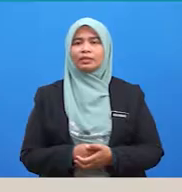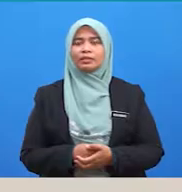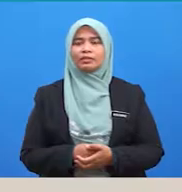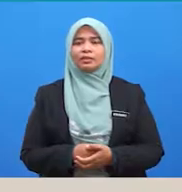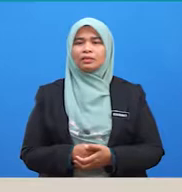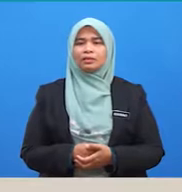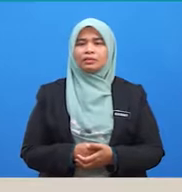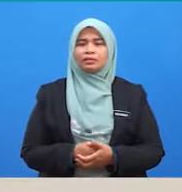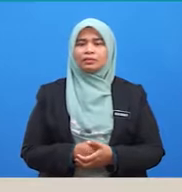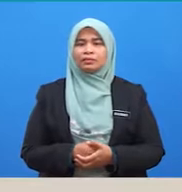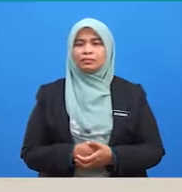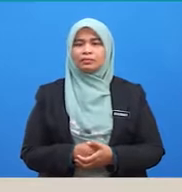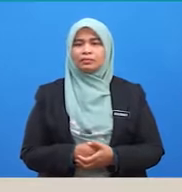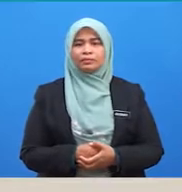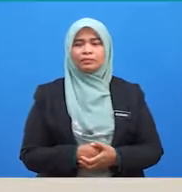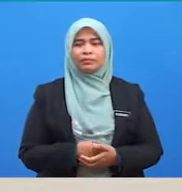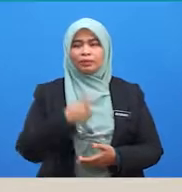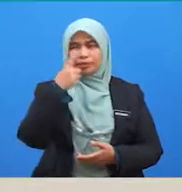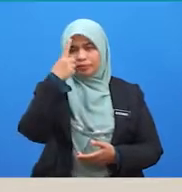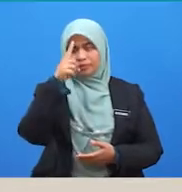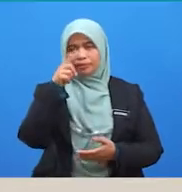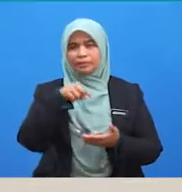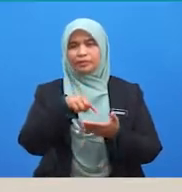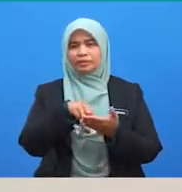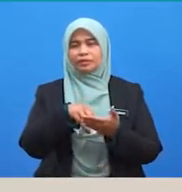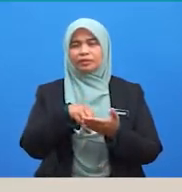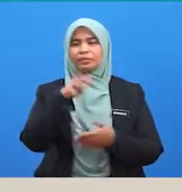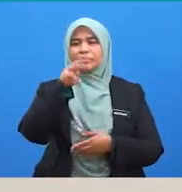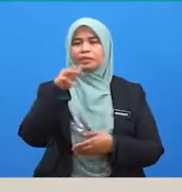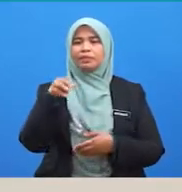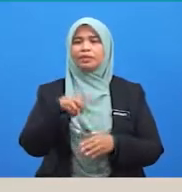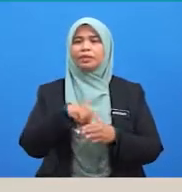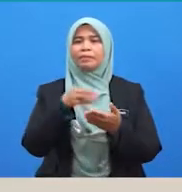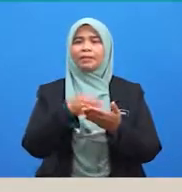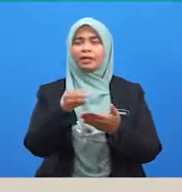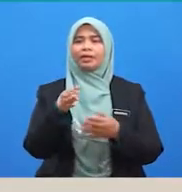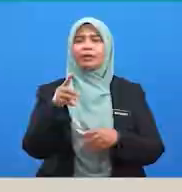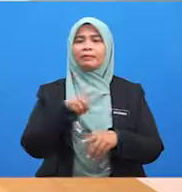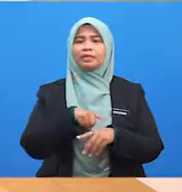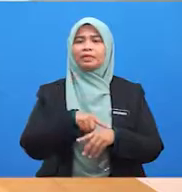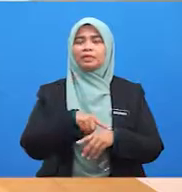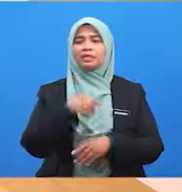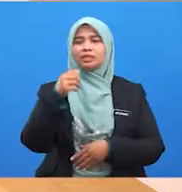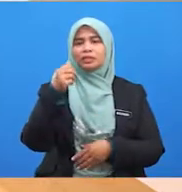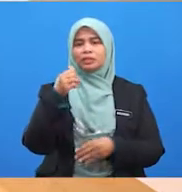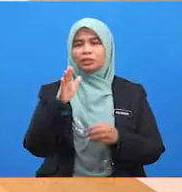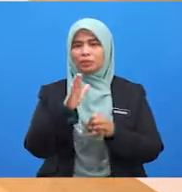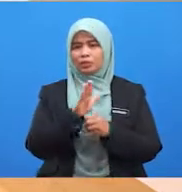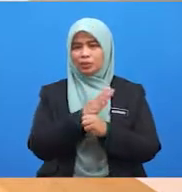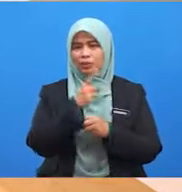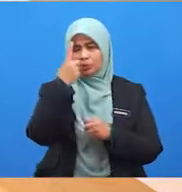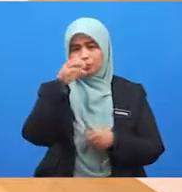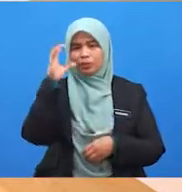slot asah minda. Untuk slot ini, murid-murid diberikan masa secukupnya untuk